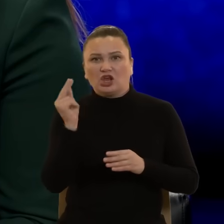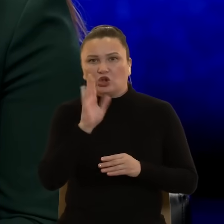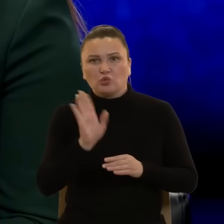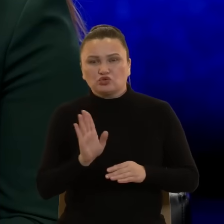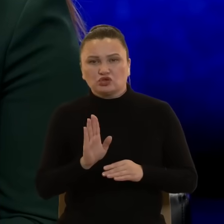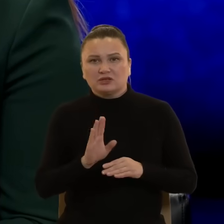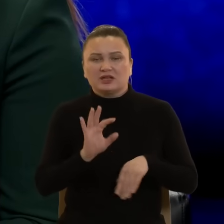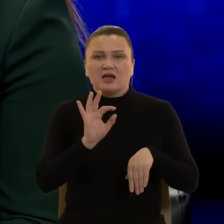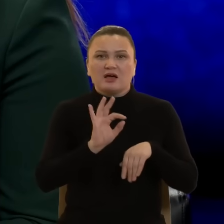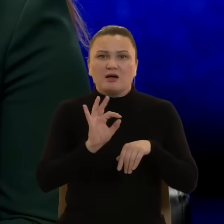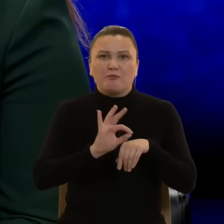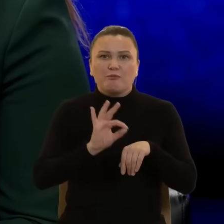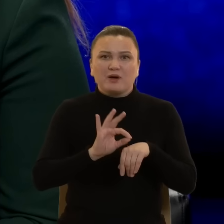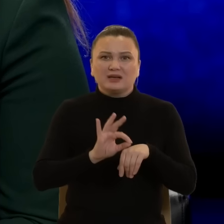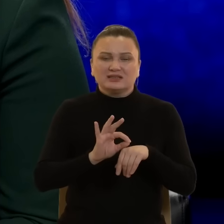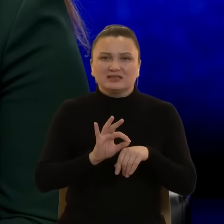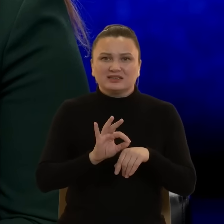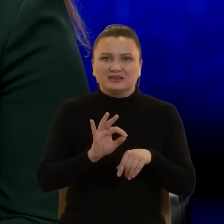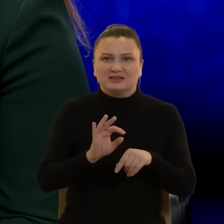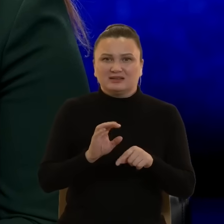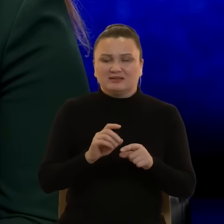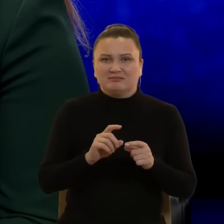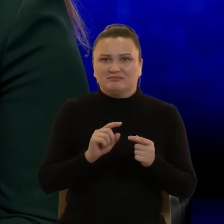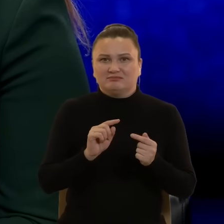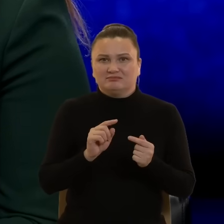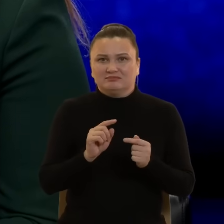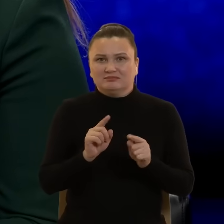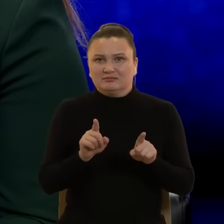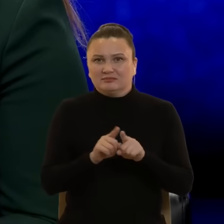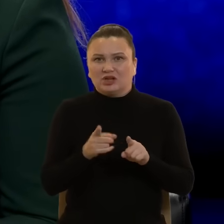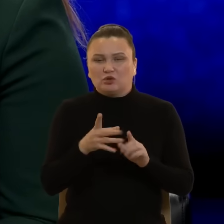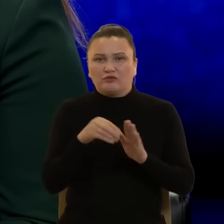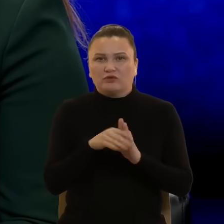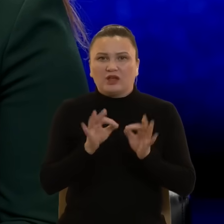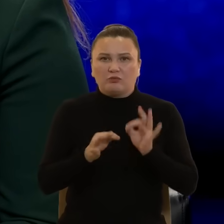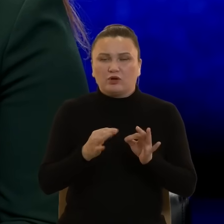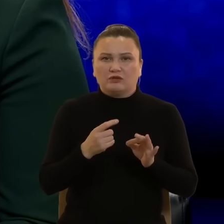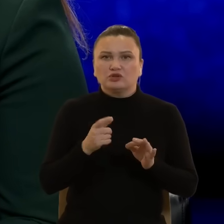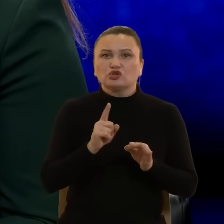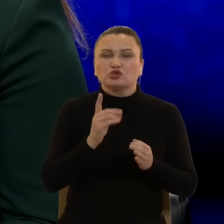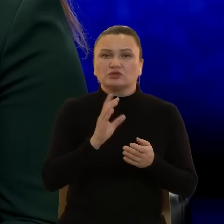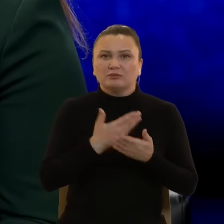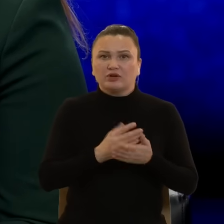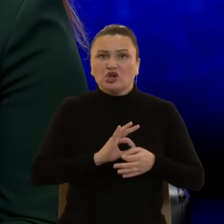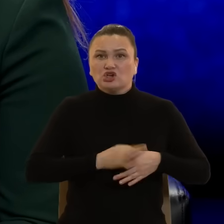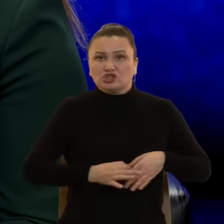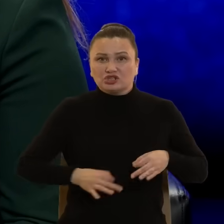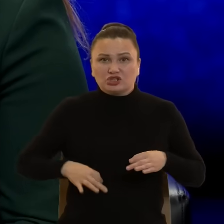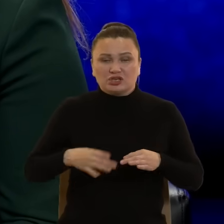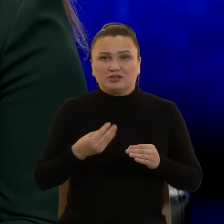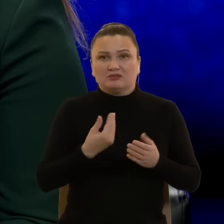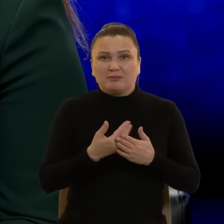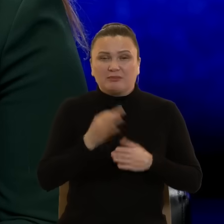и дифференцировать их с микроорганизмами, которые входят, например, в нормальную микрофлору желудочно-кишечного тракта